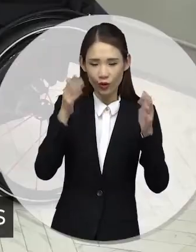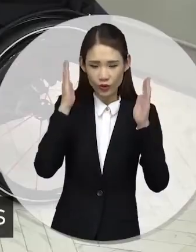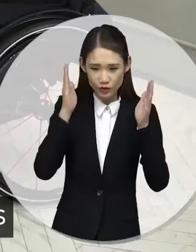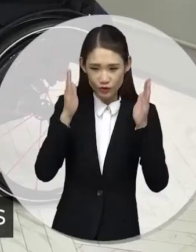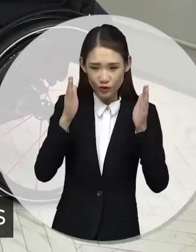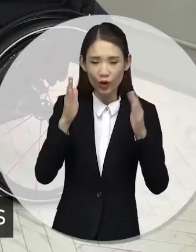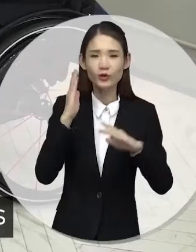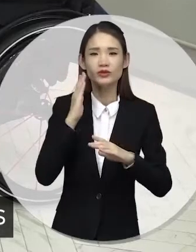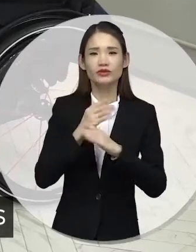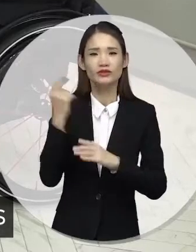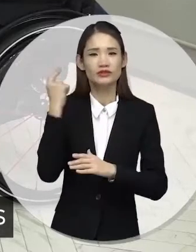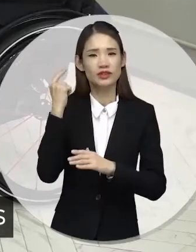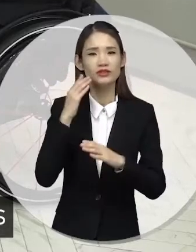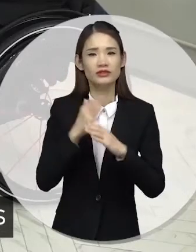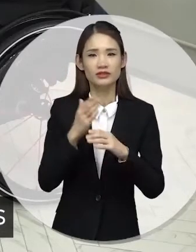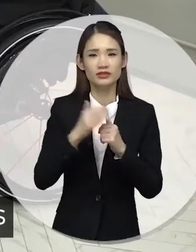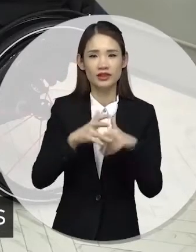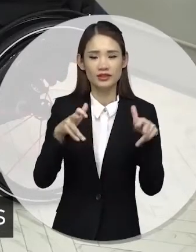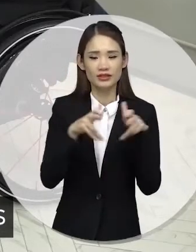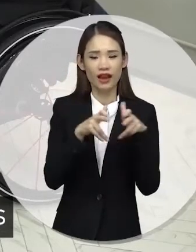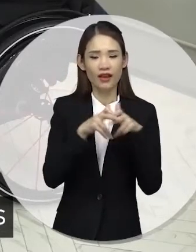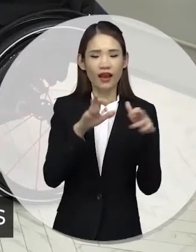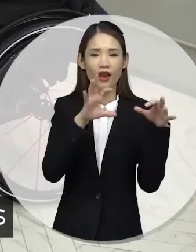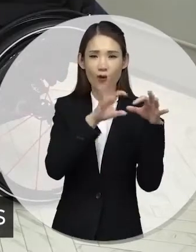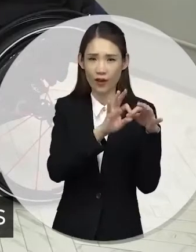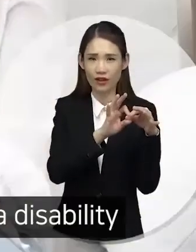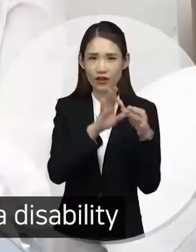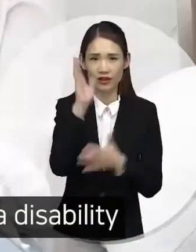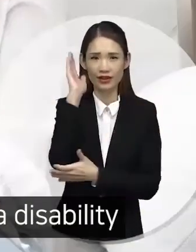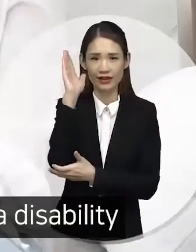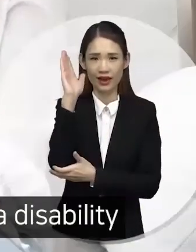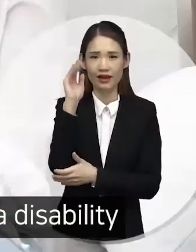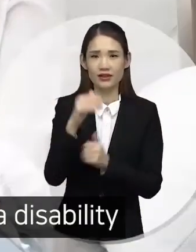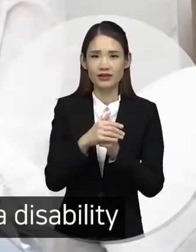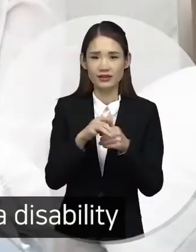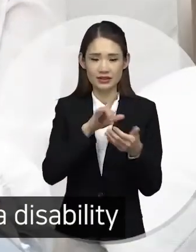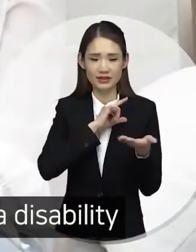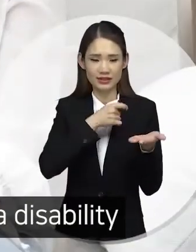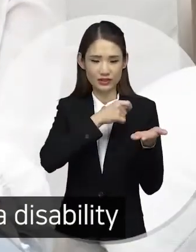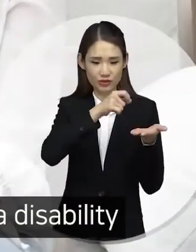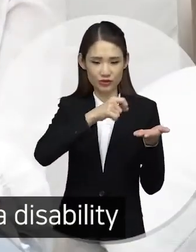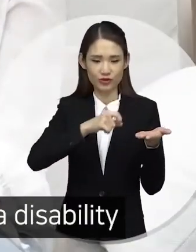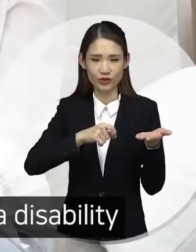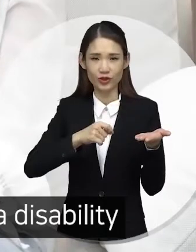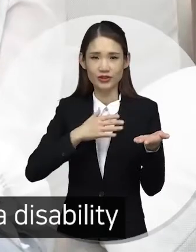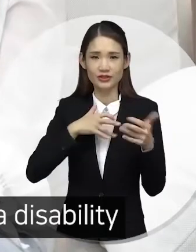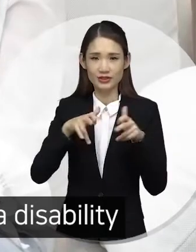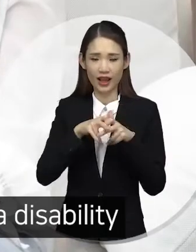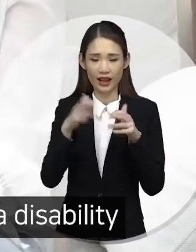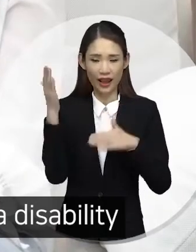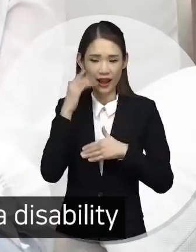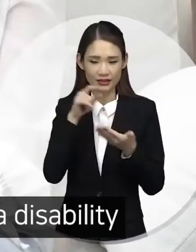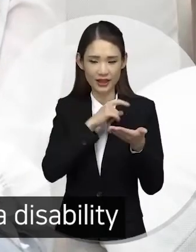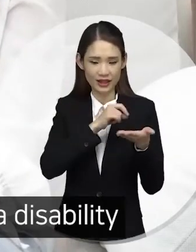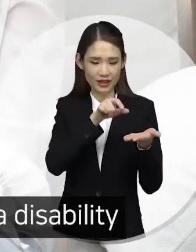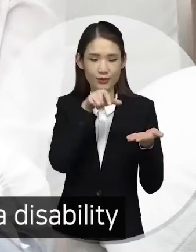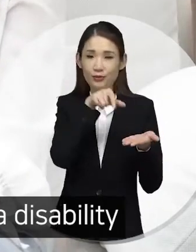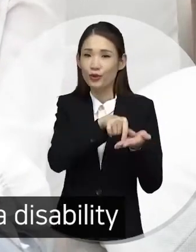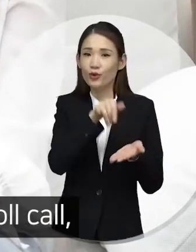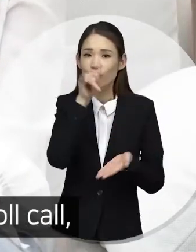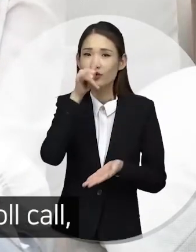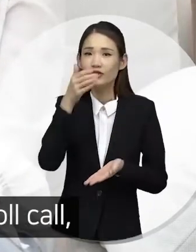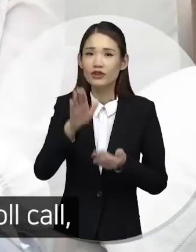듣는데 장애인에 대한 이야기를 하던 중이었어요. 근데 분명 그 출석부에는 제가 장애 학생이라고 명기가 되어